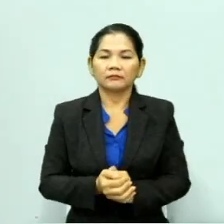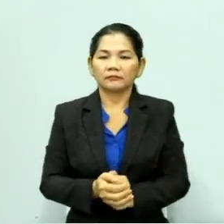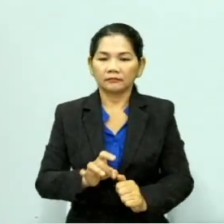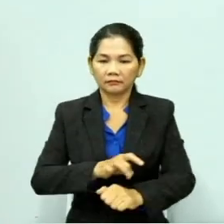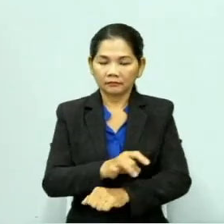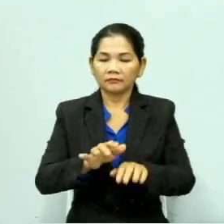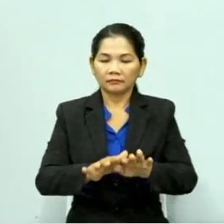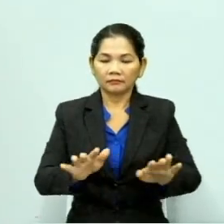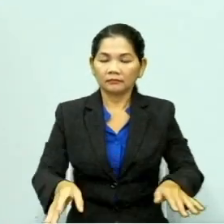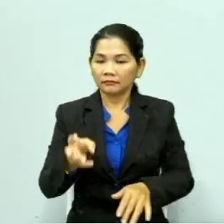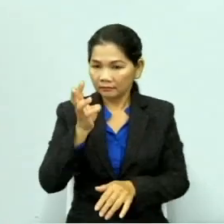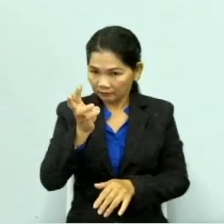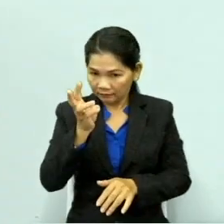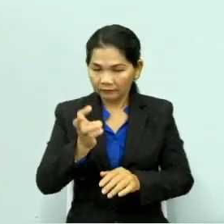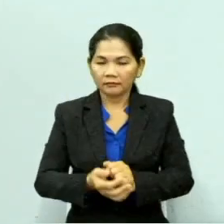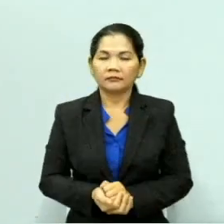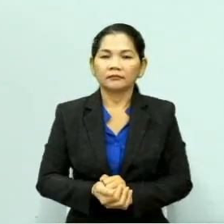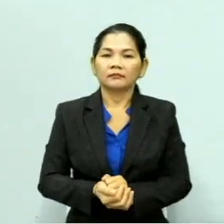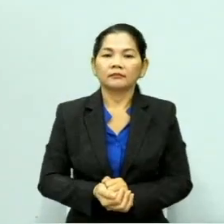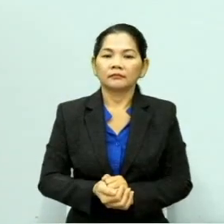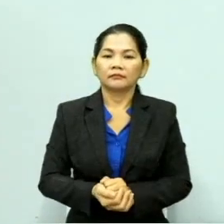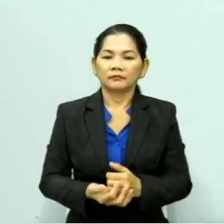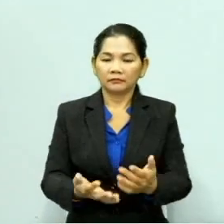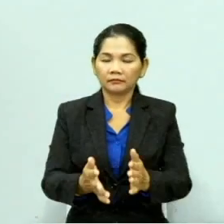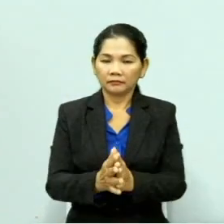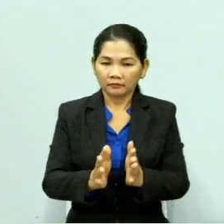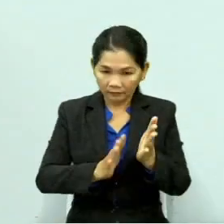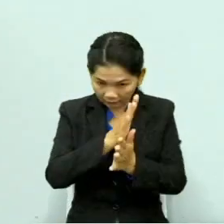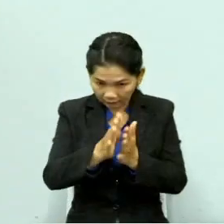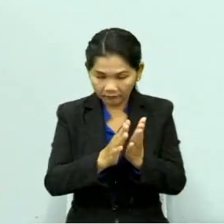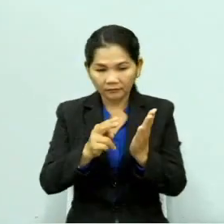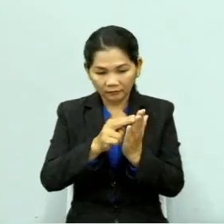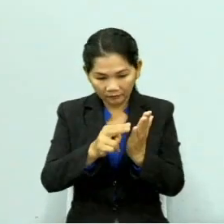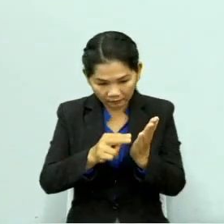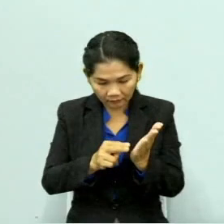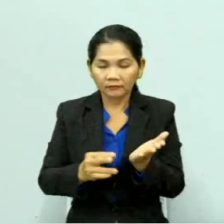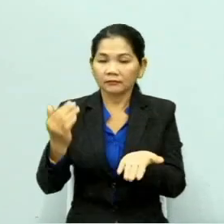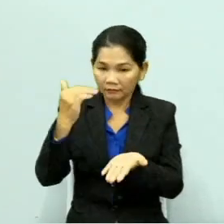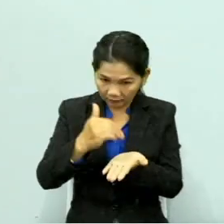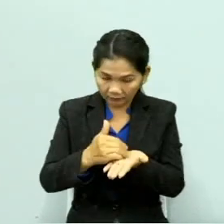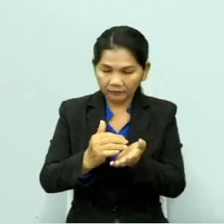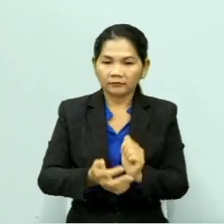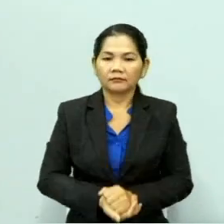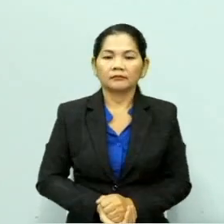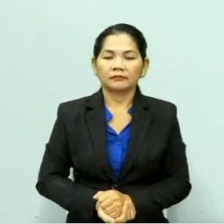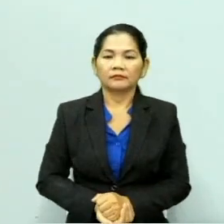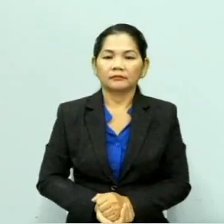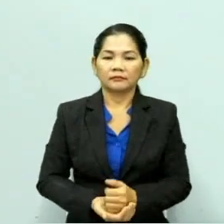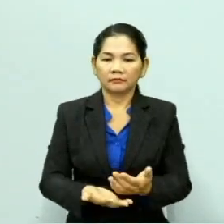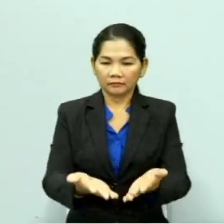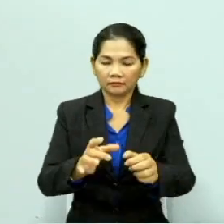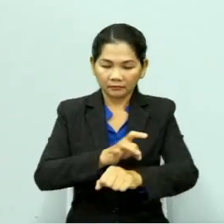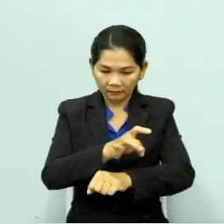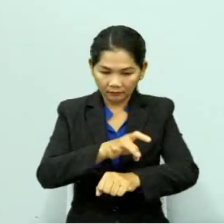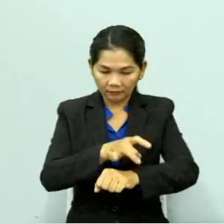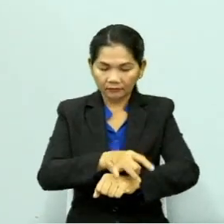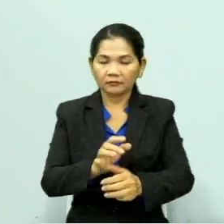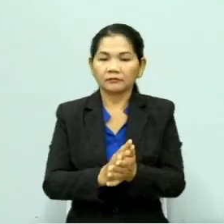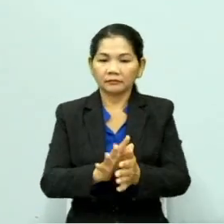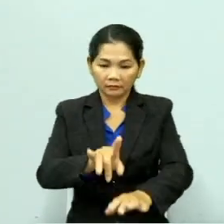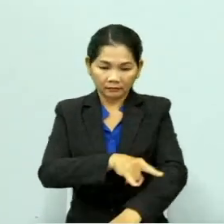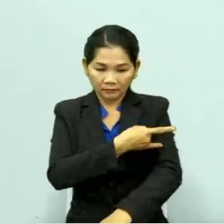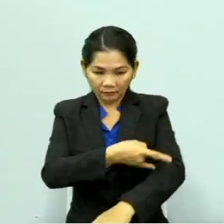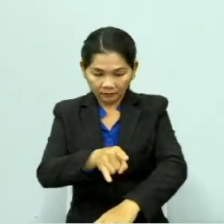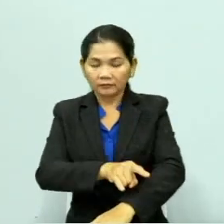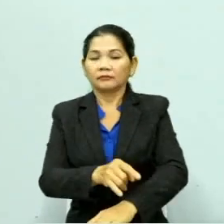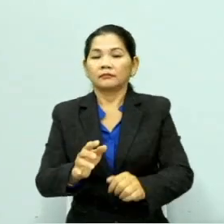rạp con tạng ọc ní bằng tạch chà đàm bấy ai con chà án ạ tạp bọt mê sâu ní mà đoàn tiệt nè con chà chẳng con án ạ tạp bọt mê sâu ní mà